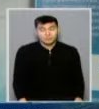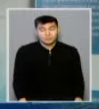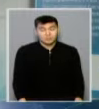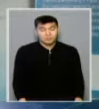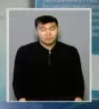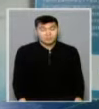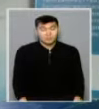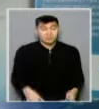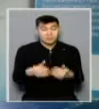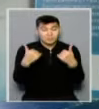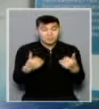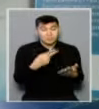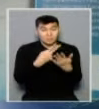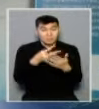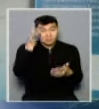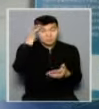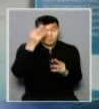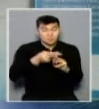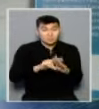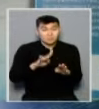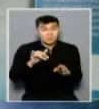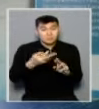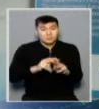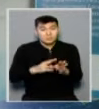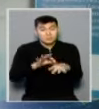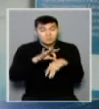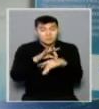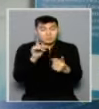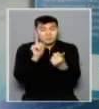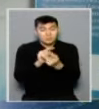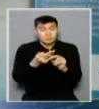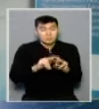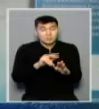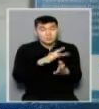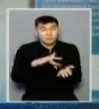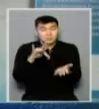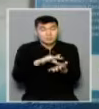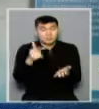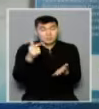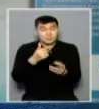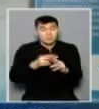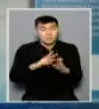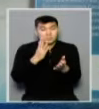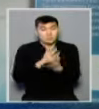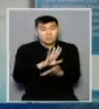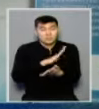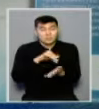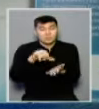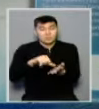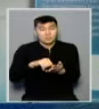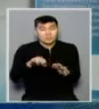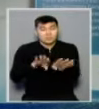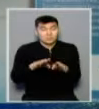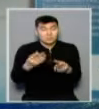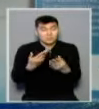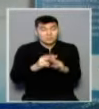сегодня мы вспоминаем жертв желтоксан а везде проходят встречи с одного театра также есть граждане которые приняли участие в этих